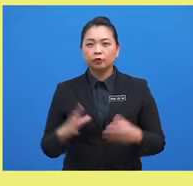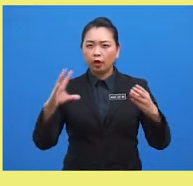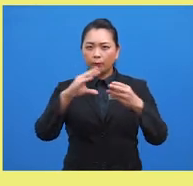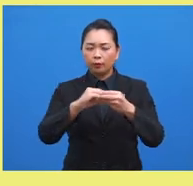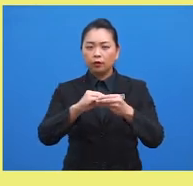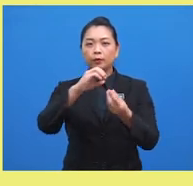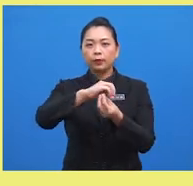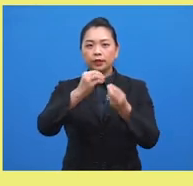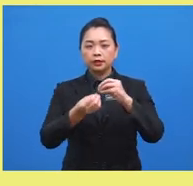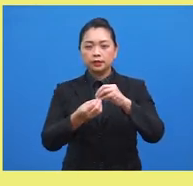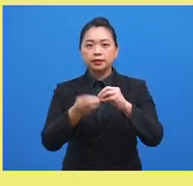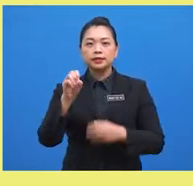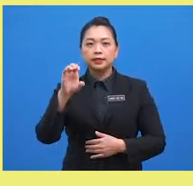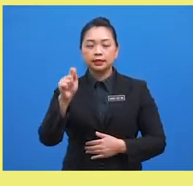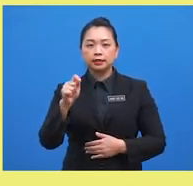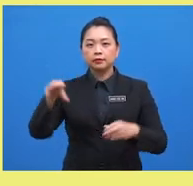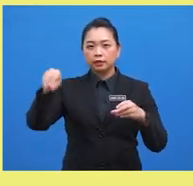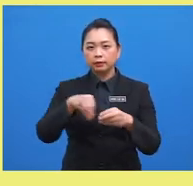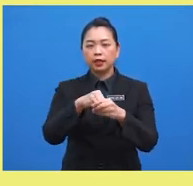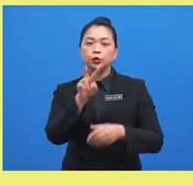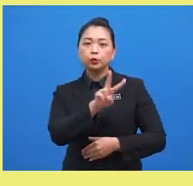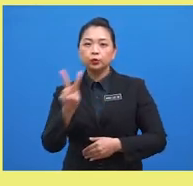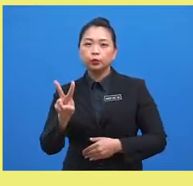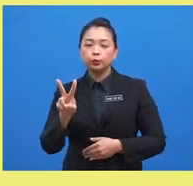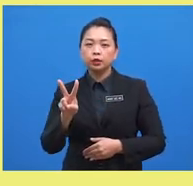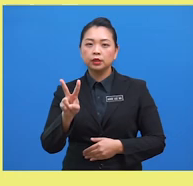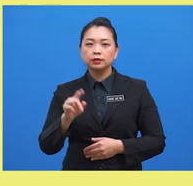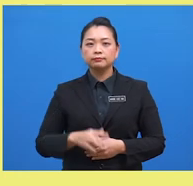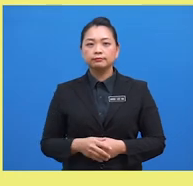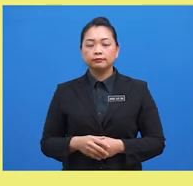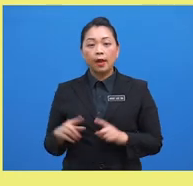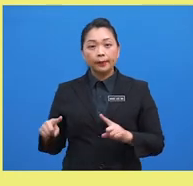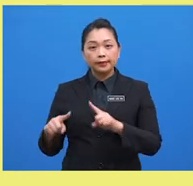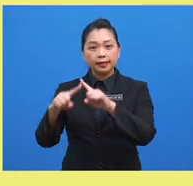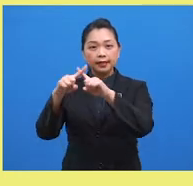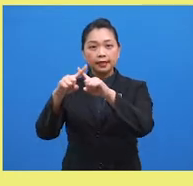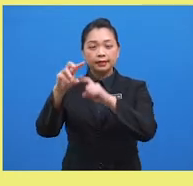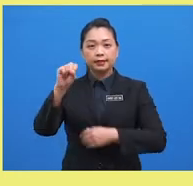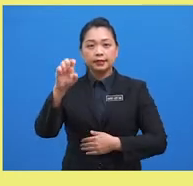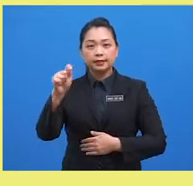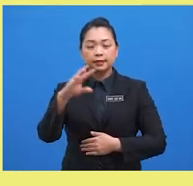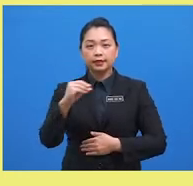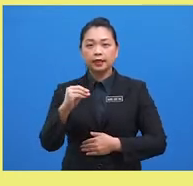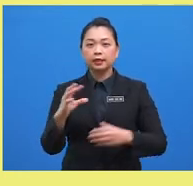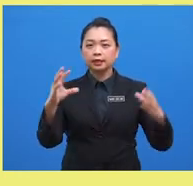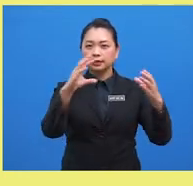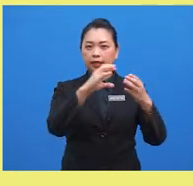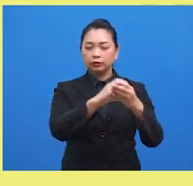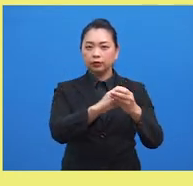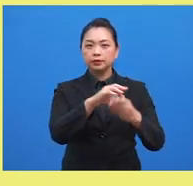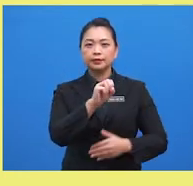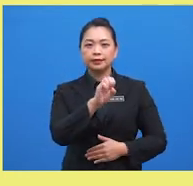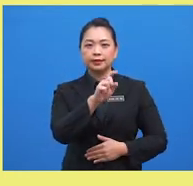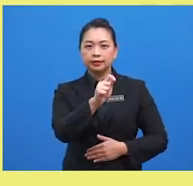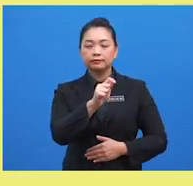Gabungan operasi set melibatkan kedua-dua persilangan set dan kesatuan set.